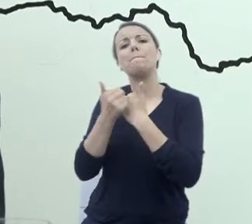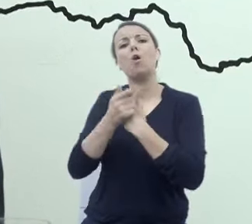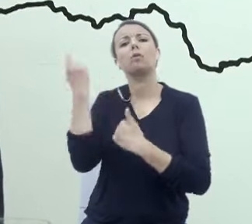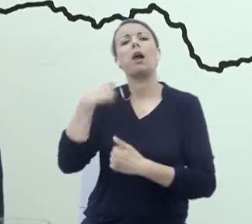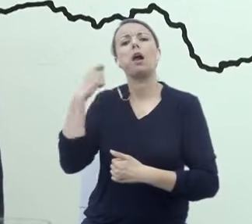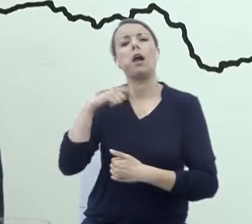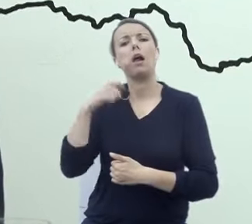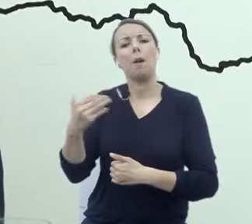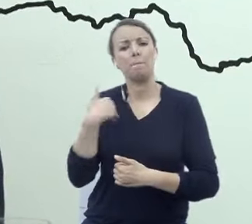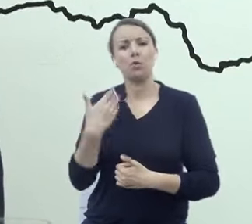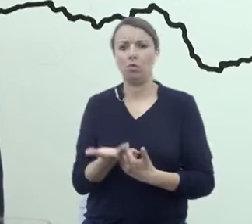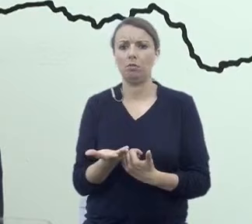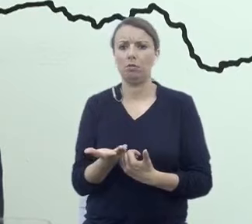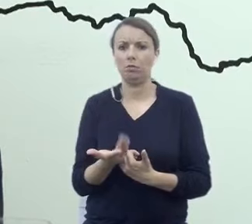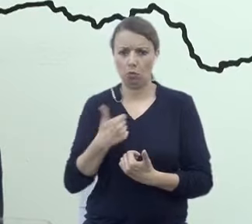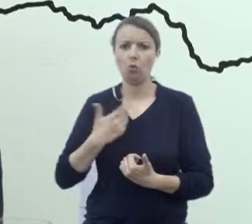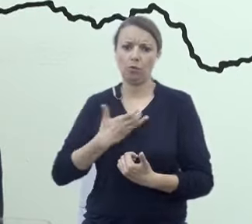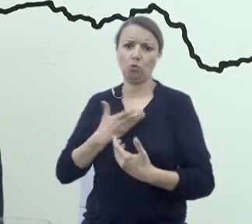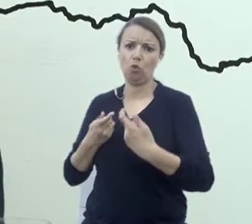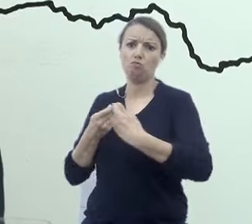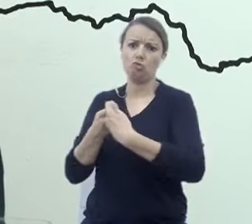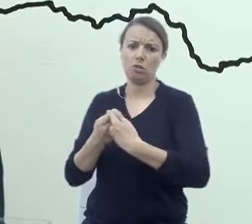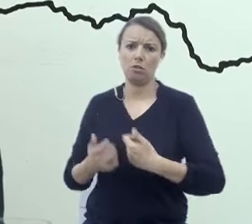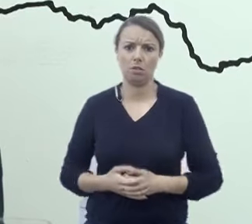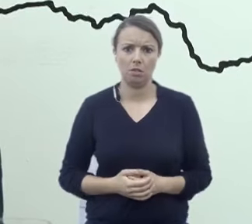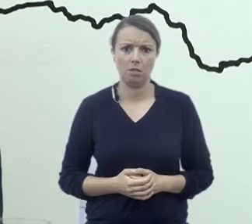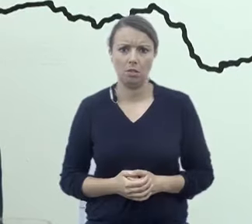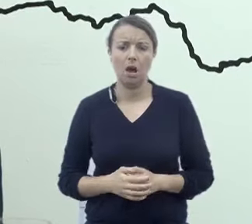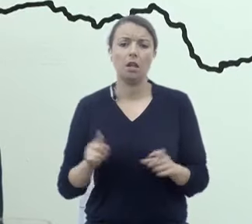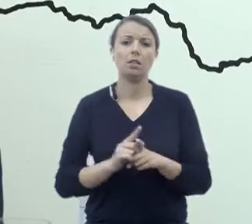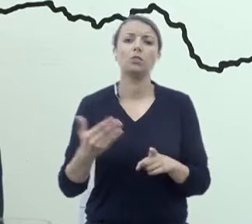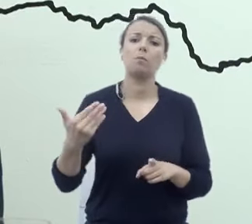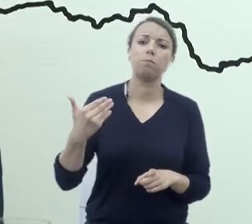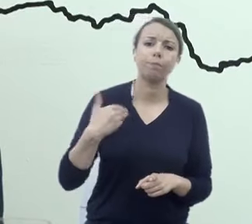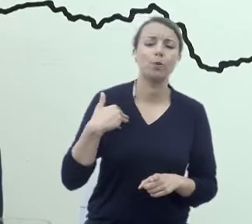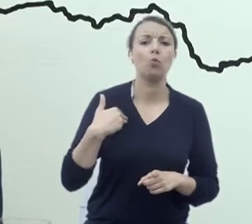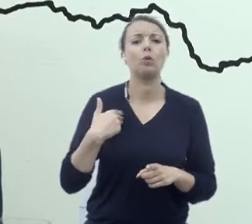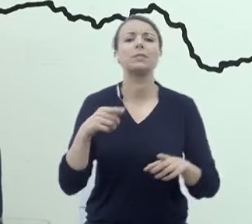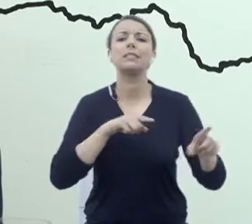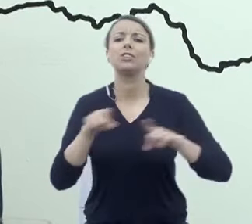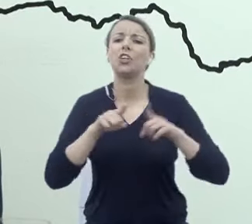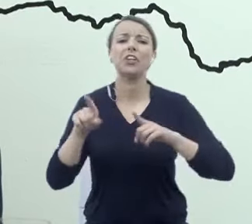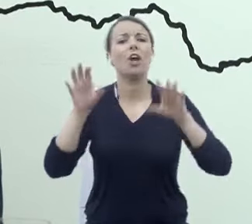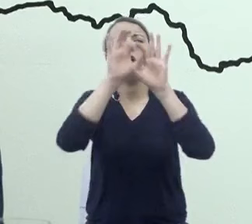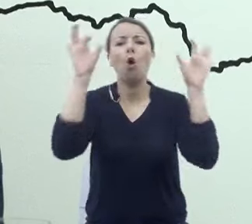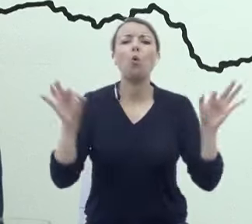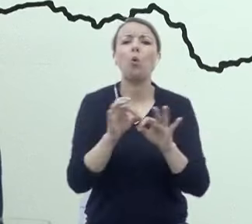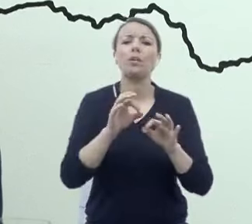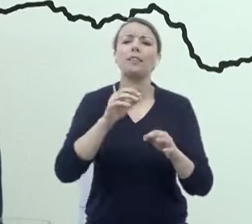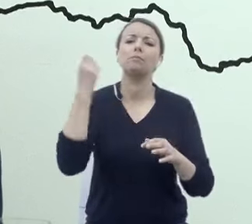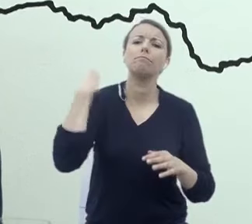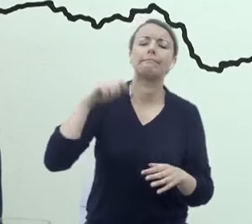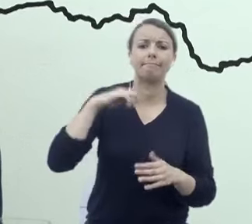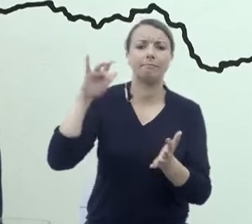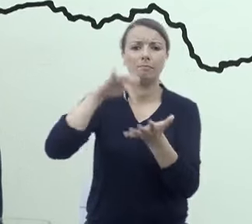Natomiast padło też pytanie o znaczenie szeroko rozumianej zbrodni jedwabieńskiej dla naszego społeczeństwa.